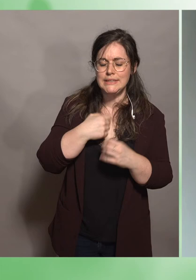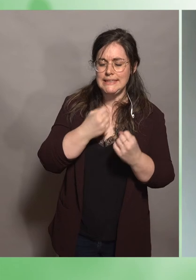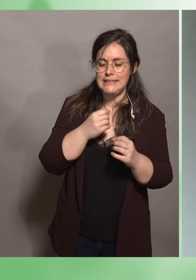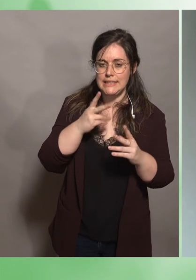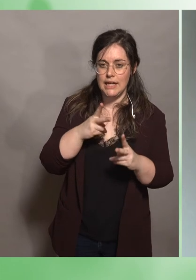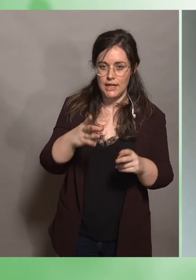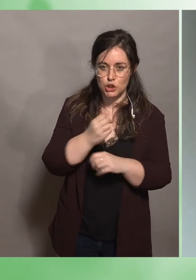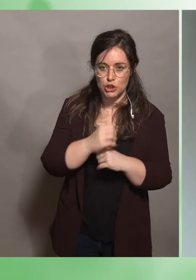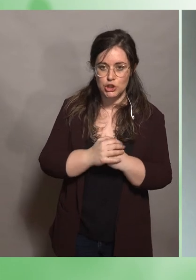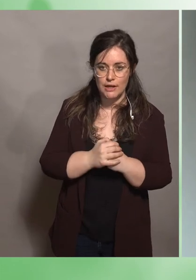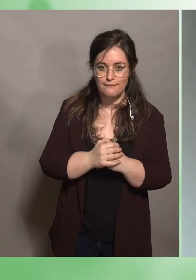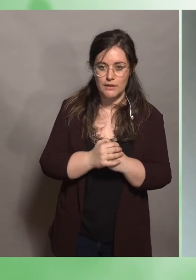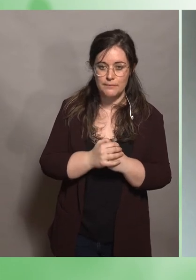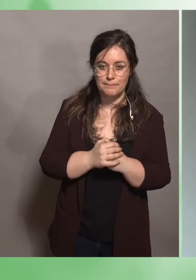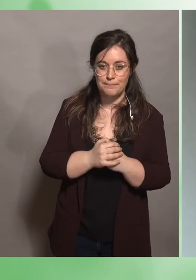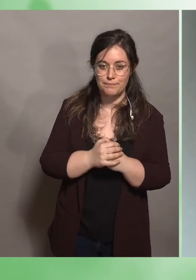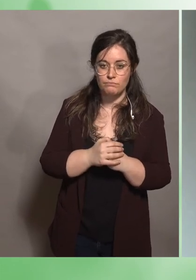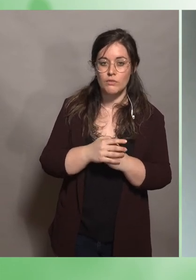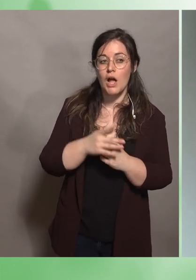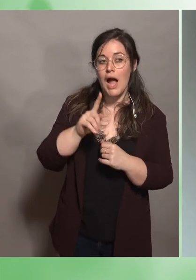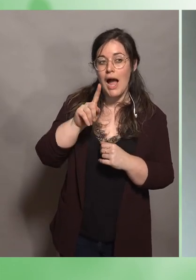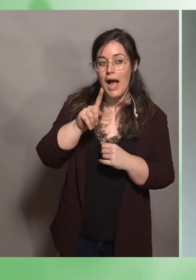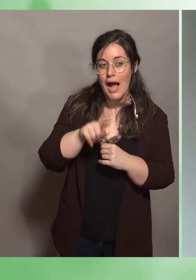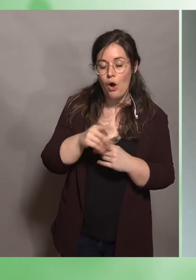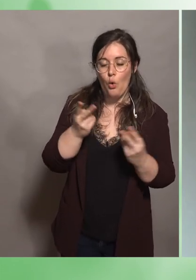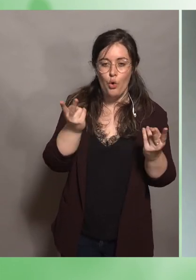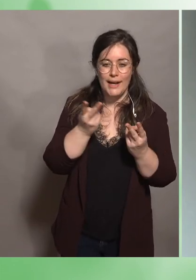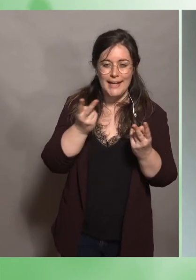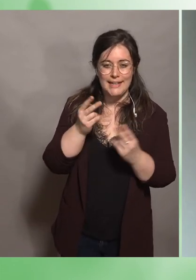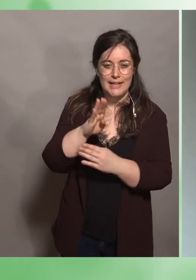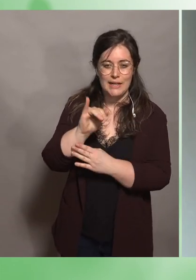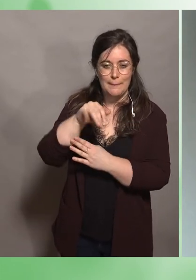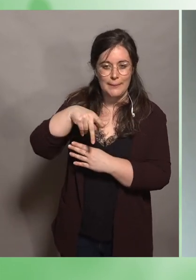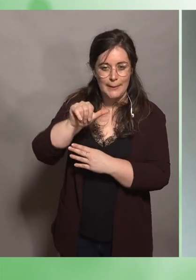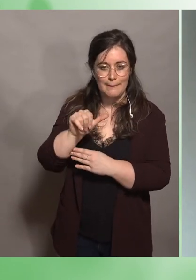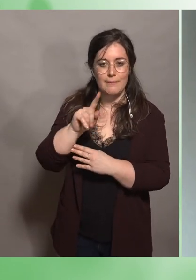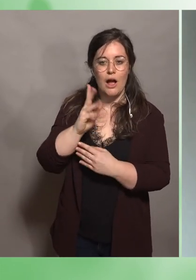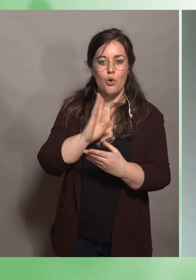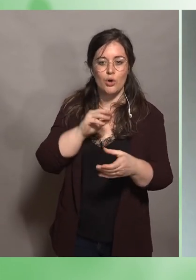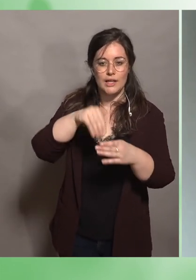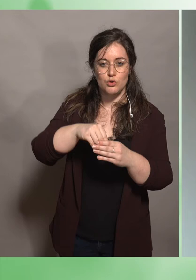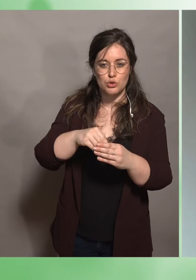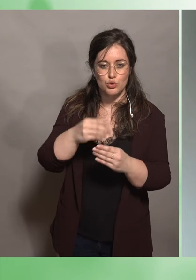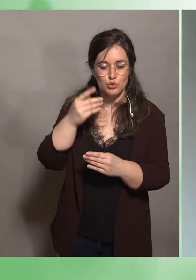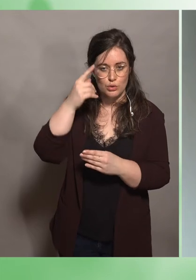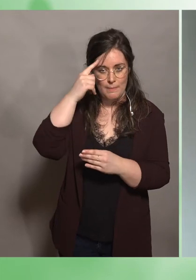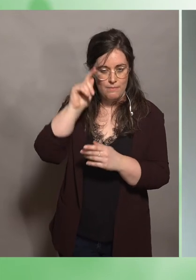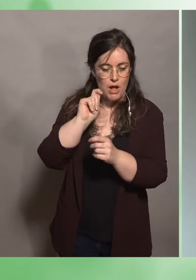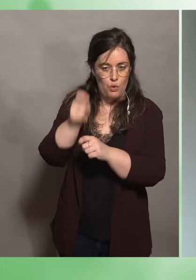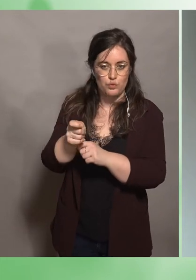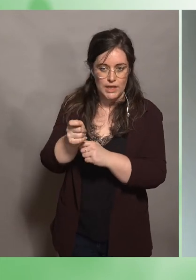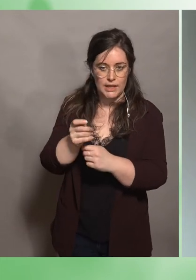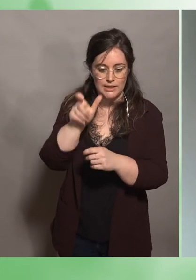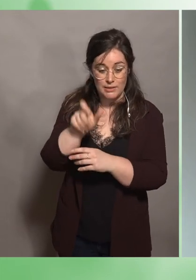müssen. Wir haben auch ähnlich wie BIPA eine Inklusionsbeauftragte, die so wirklich